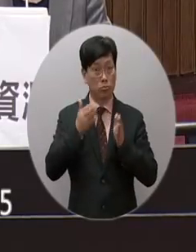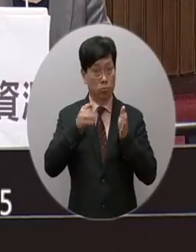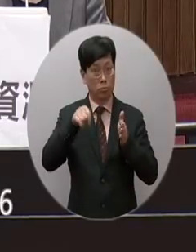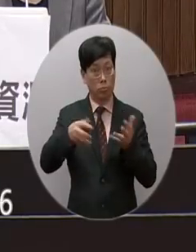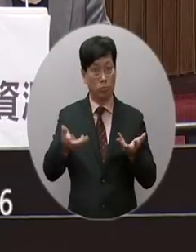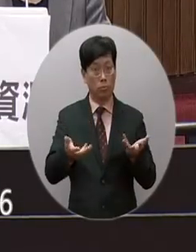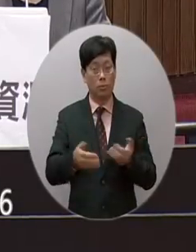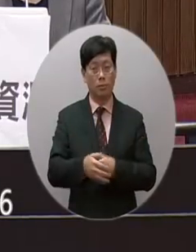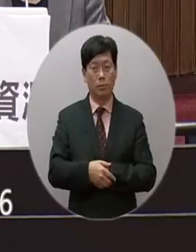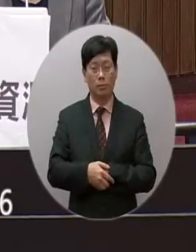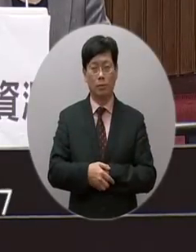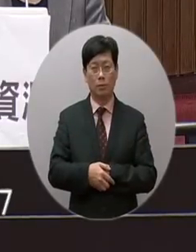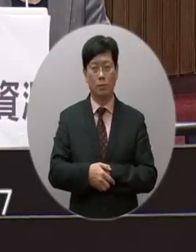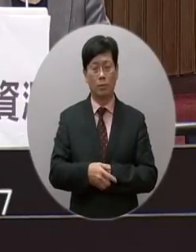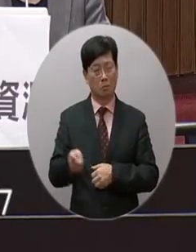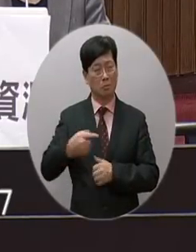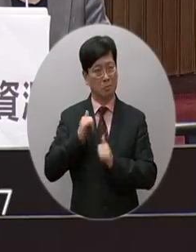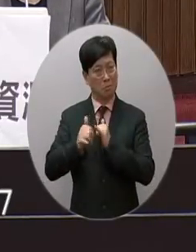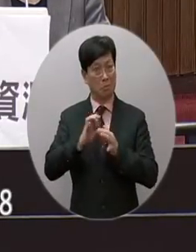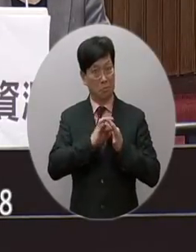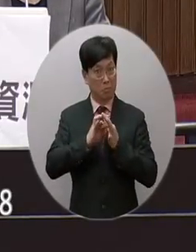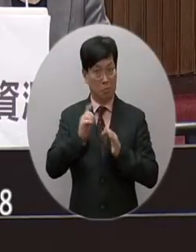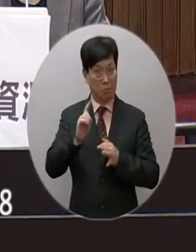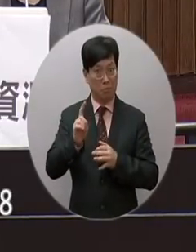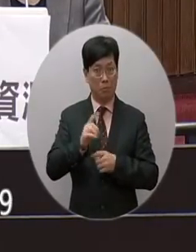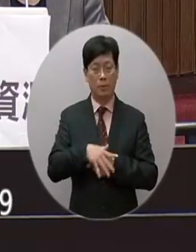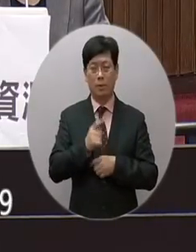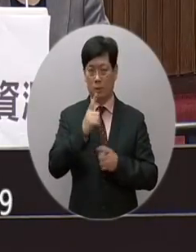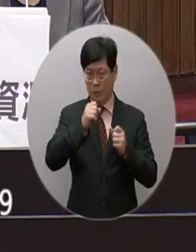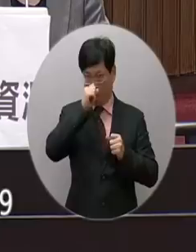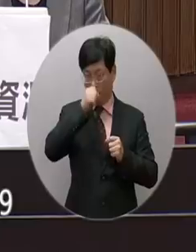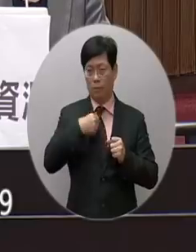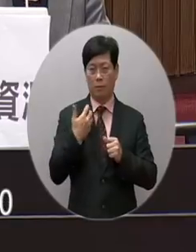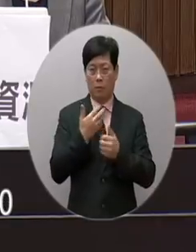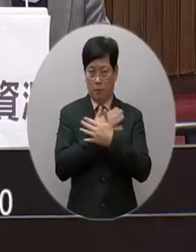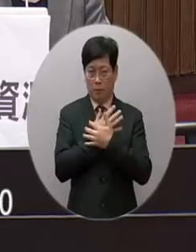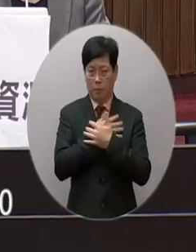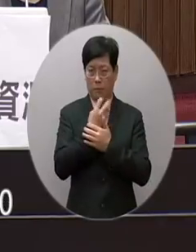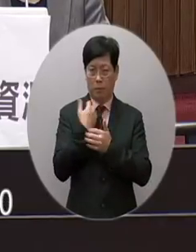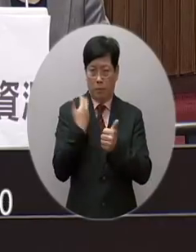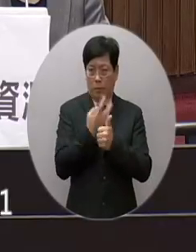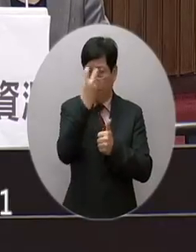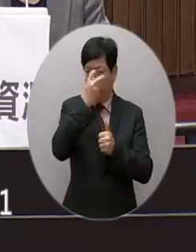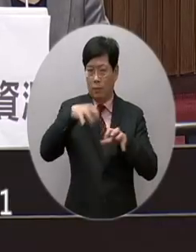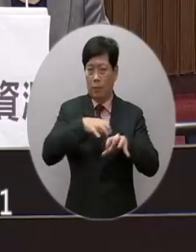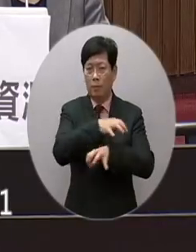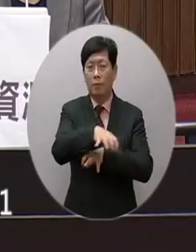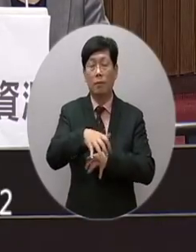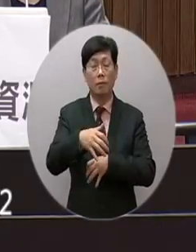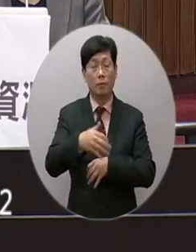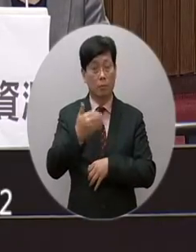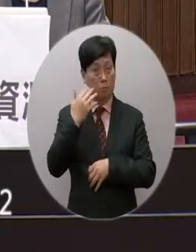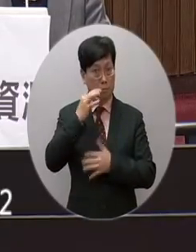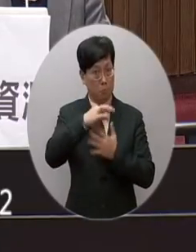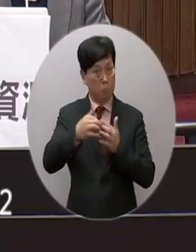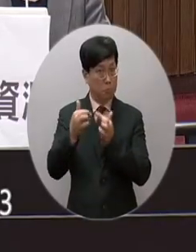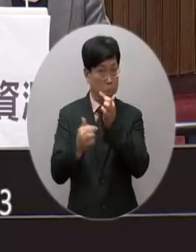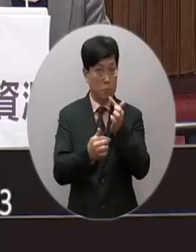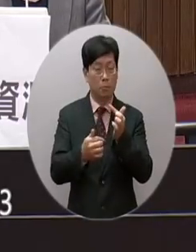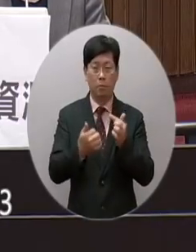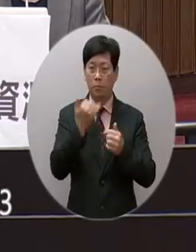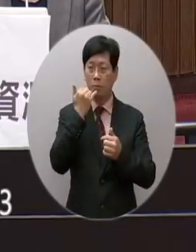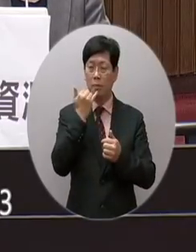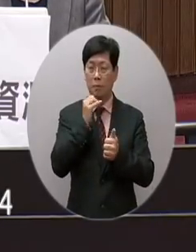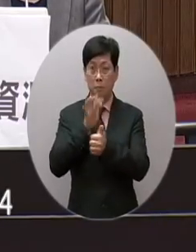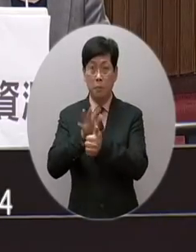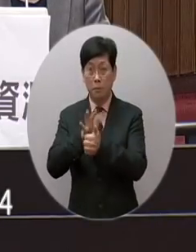部分，其实我觉得大家更关心的是一个好的一个托育环境， 是啊。 如果有一个好的托育环境的话，其实让这